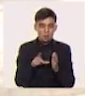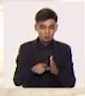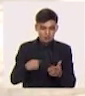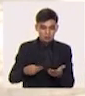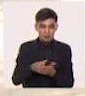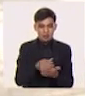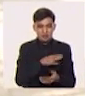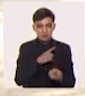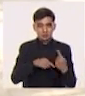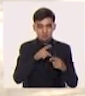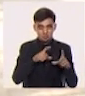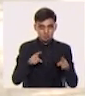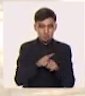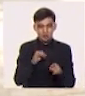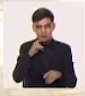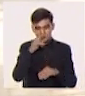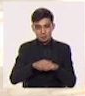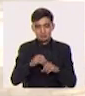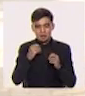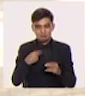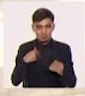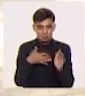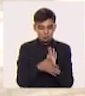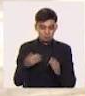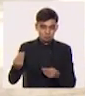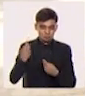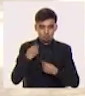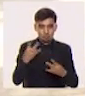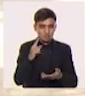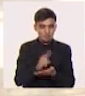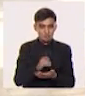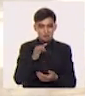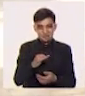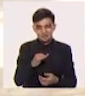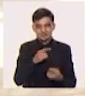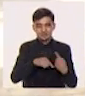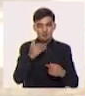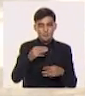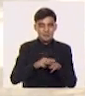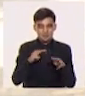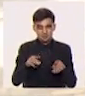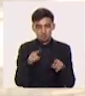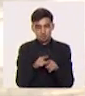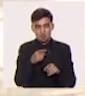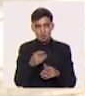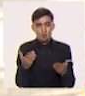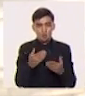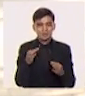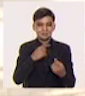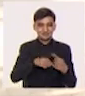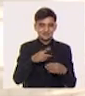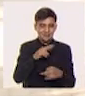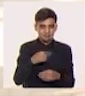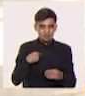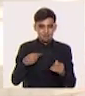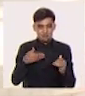келген кәсіпорындарға үкімет енді шығынның бәрін өтеп берулері қажет. Ал индустрия министрлігі тіпті жеңіл өнеркәсіптің қандай